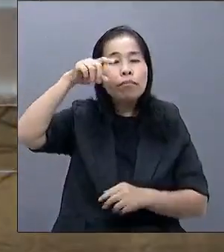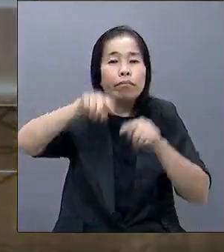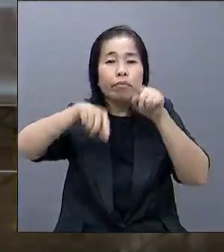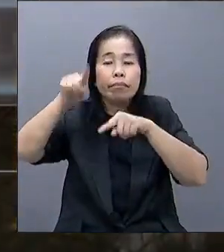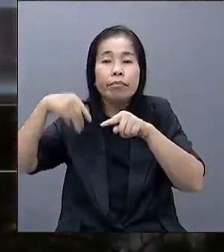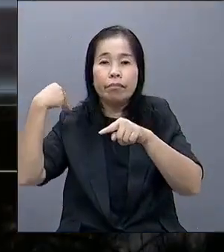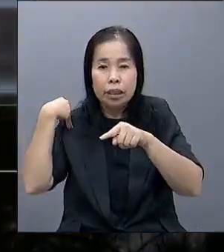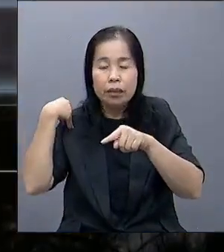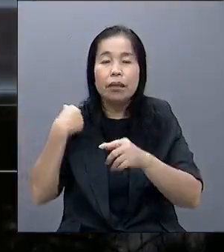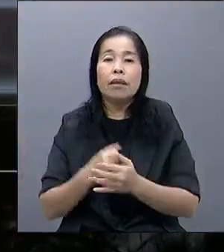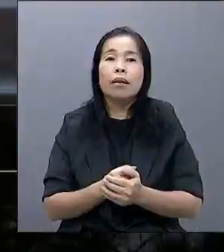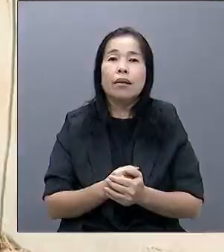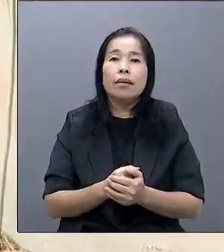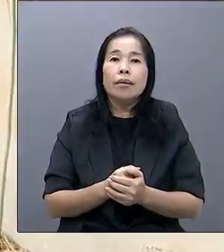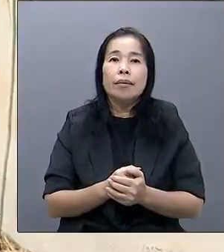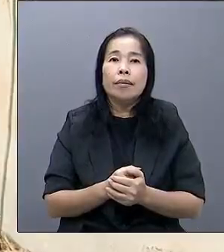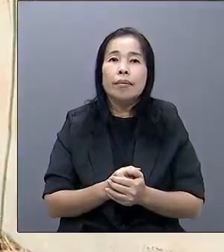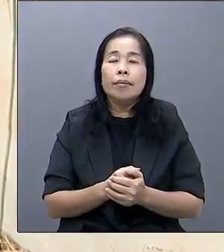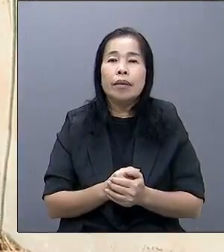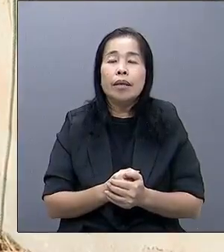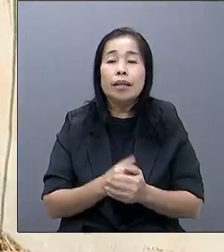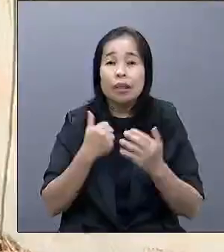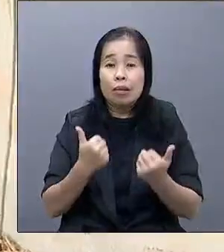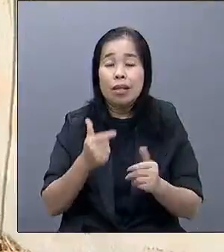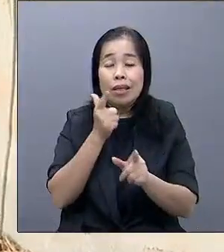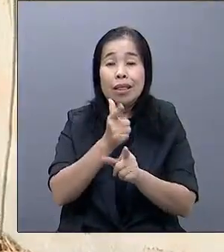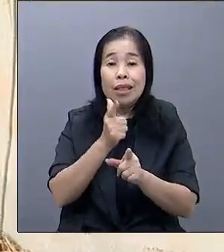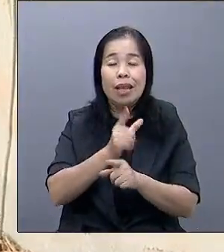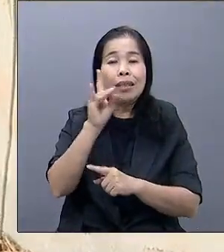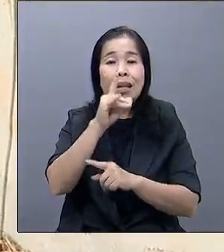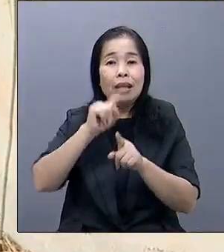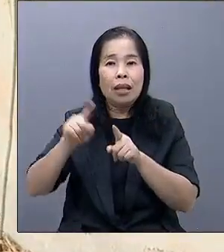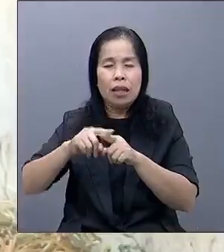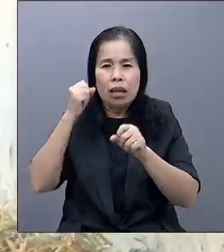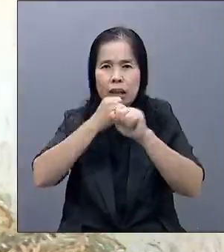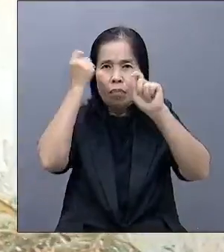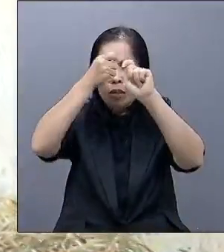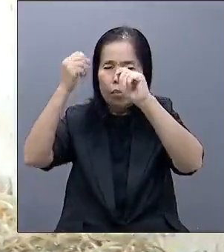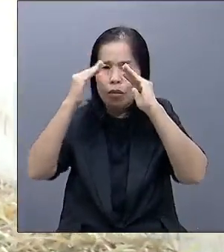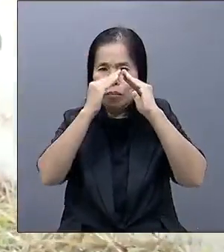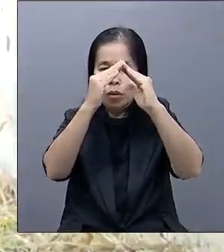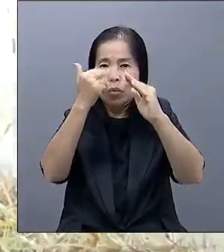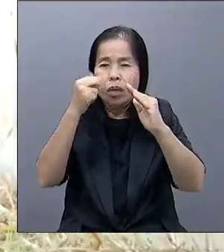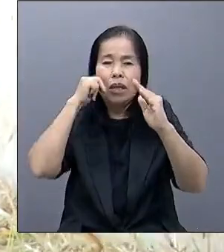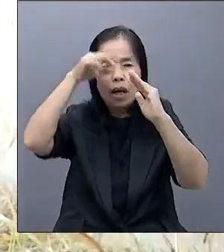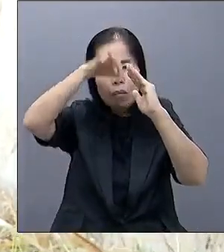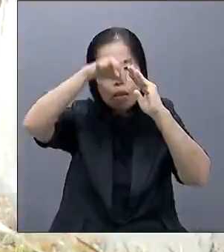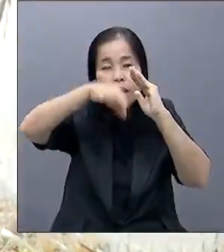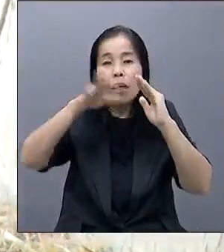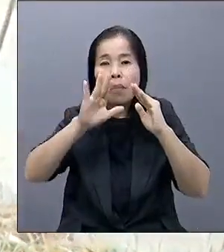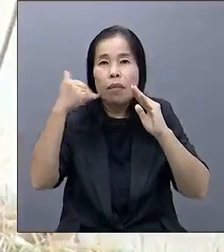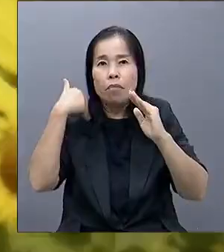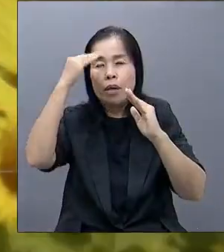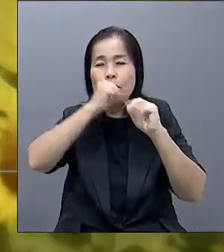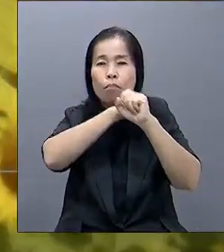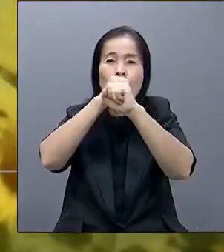กัมฝนตกหนักมากในบางพืนที่ระยะนเกษตรกรควรซ่อมแซมหงค่าโรงเรือนเลี้ยงสัอย่ให้มลอยรวดซึมทำแพงกำบลงฝนส